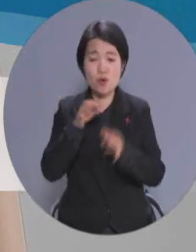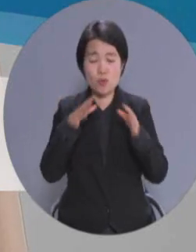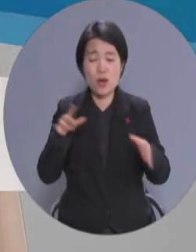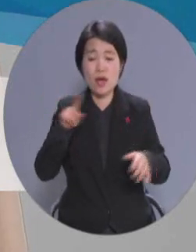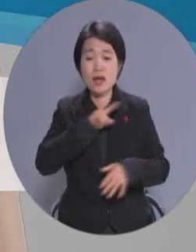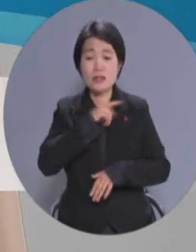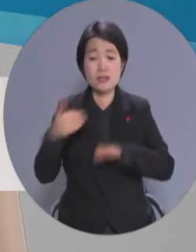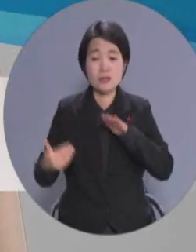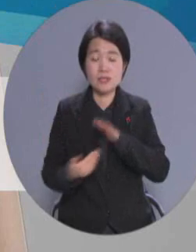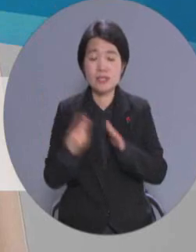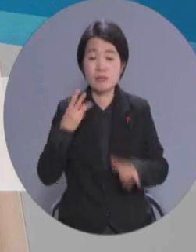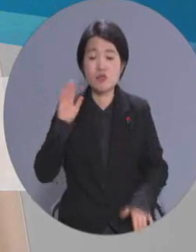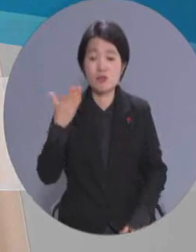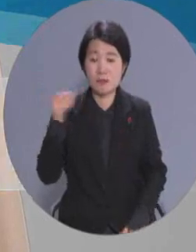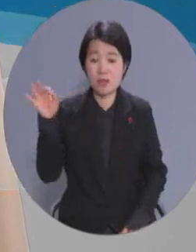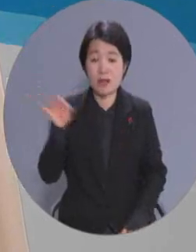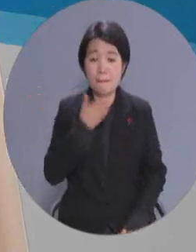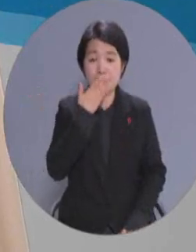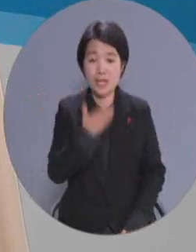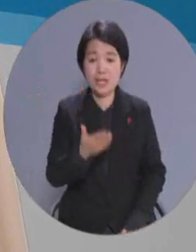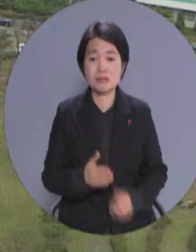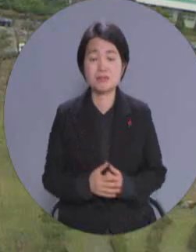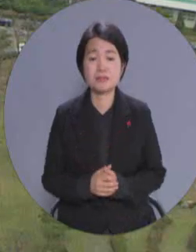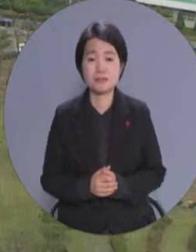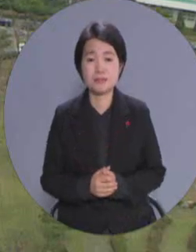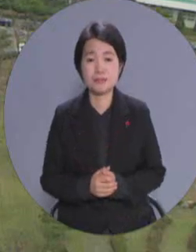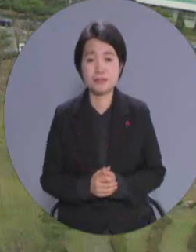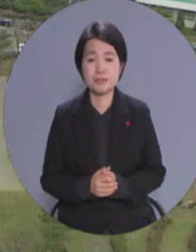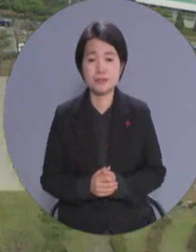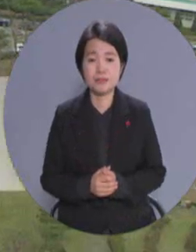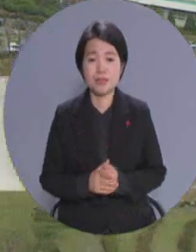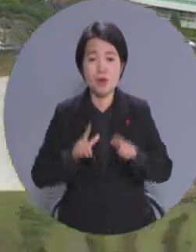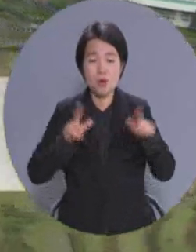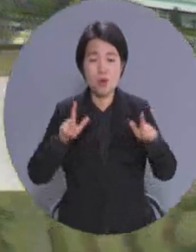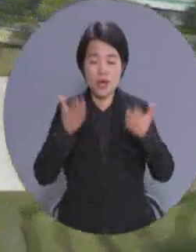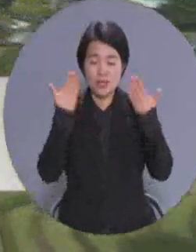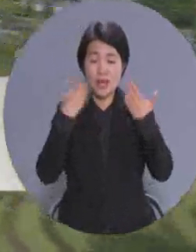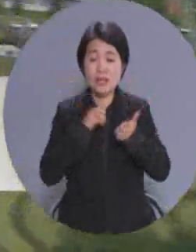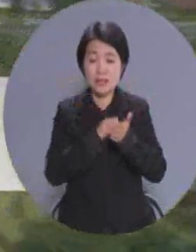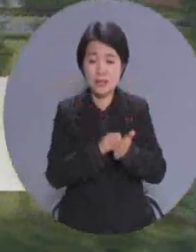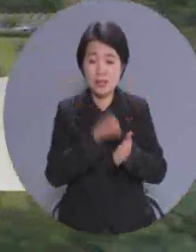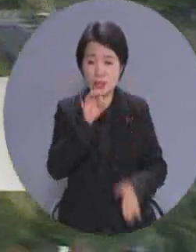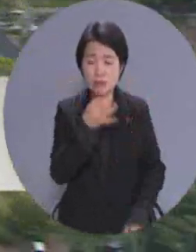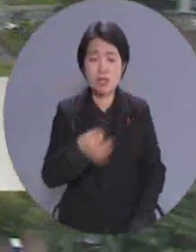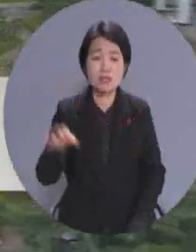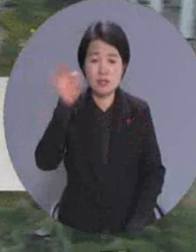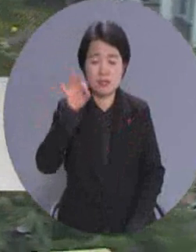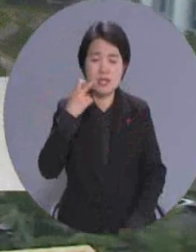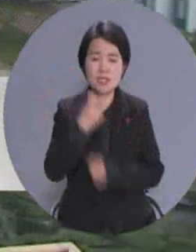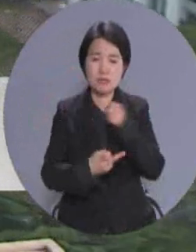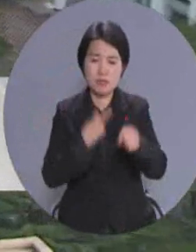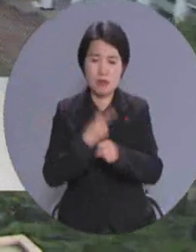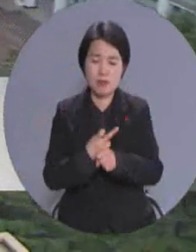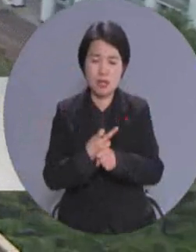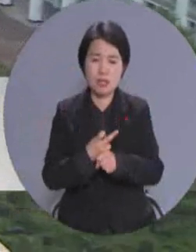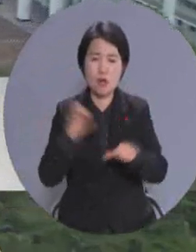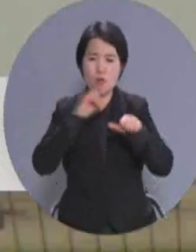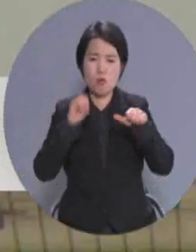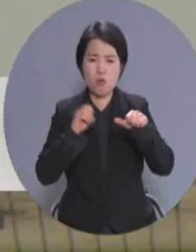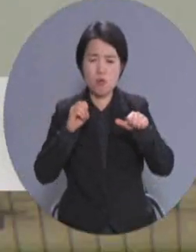3,900만 원까지 받을 수 있습니다 해학 교 등록금 인상 한도가 12년 만에 5%